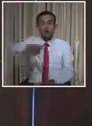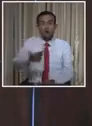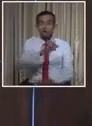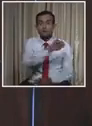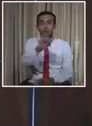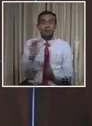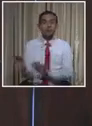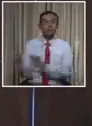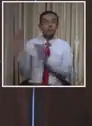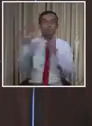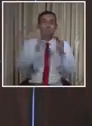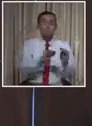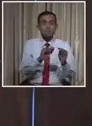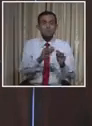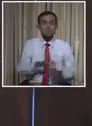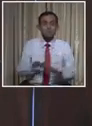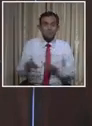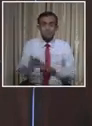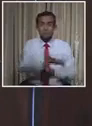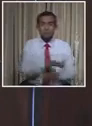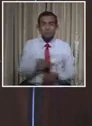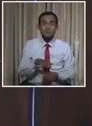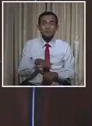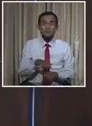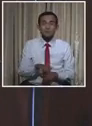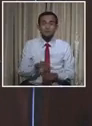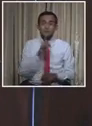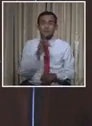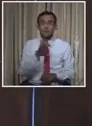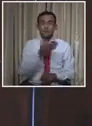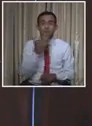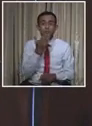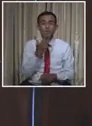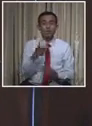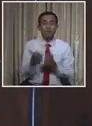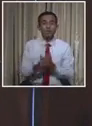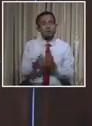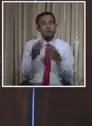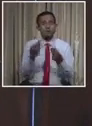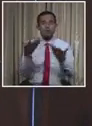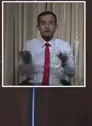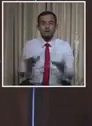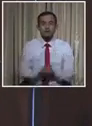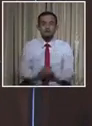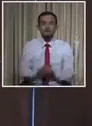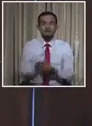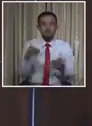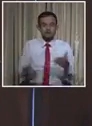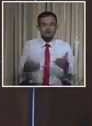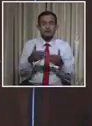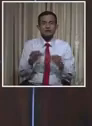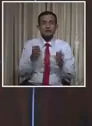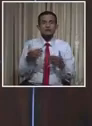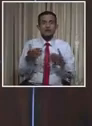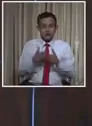1716කට පස්සේ මේ මහ පොළවේ මේක කියන්න පුළුවන් කඳා හදලා දීලා තියෙනවා ඒ නිසා මේ වර්තමානයේ ජීවත් වෙන